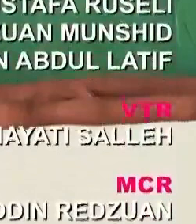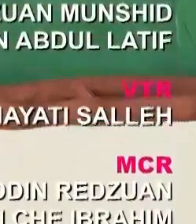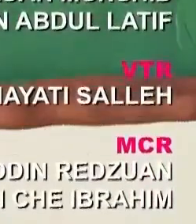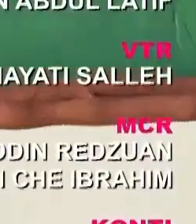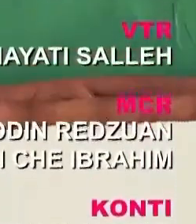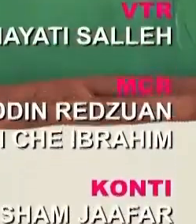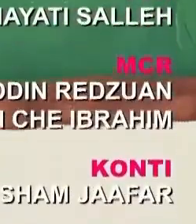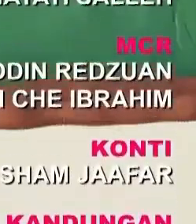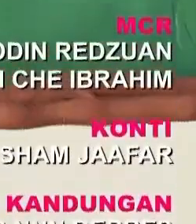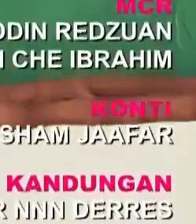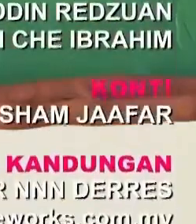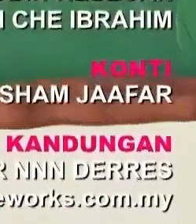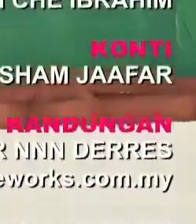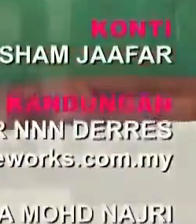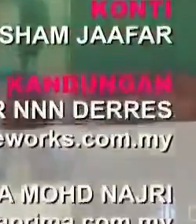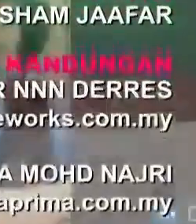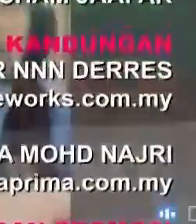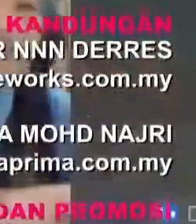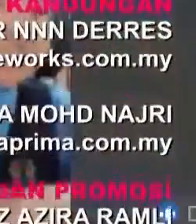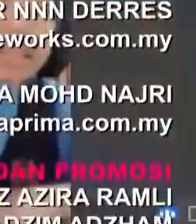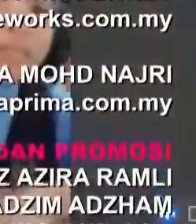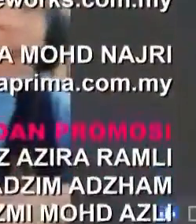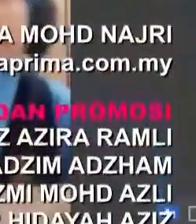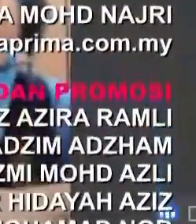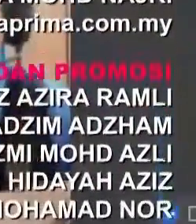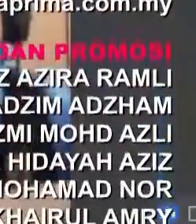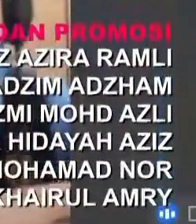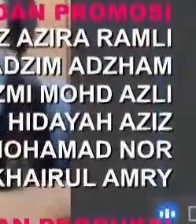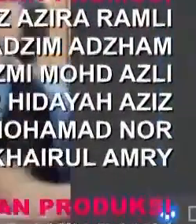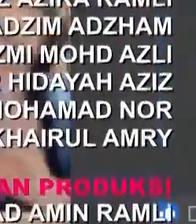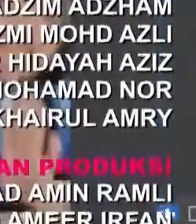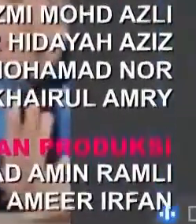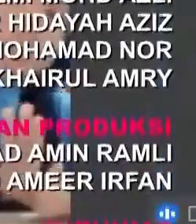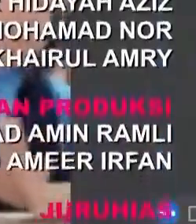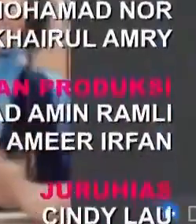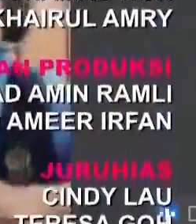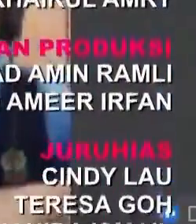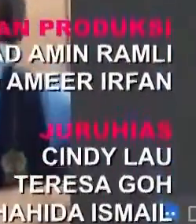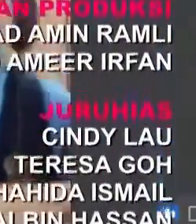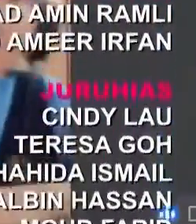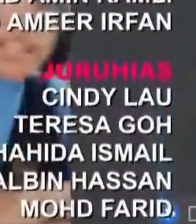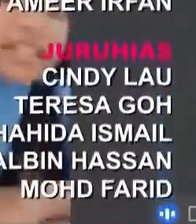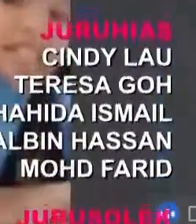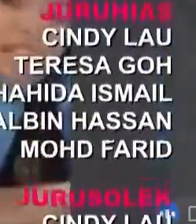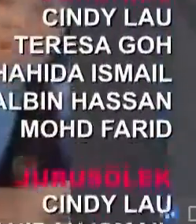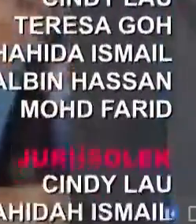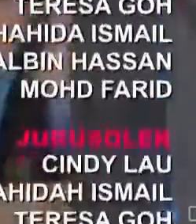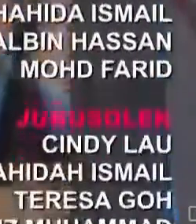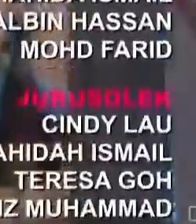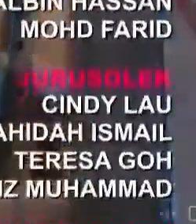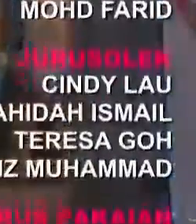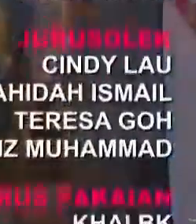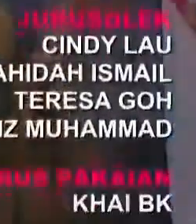menjadi rezeki. Oh, oh, oh. Chan mali chan hoi hoi, chan mali chan hoi hoi, chan mali